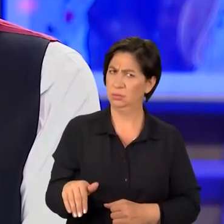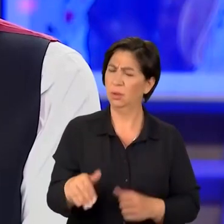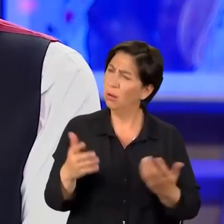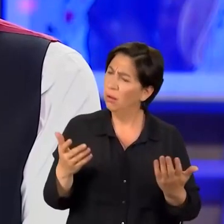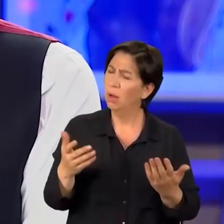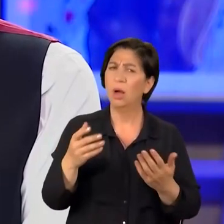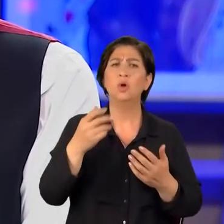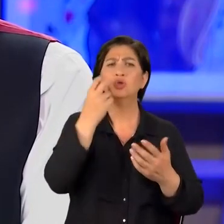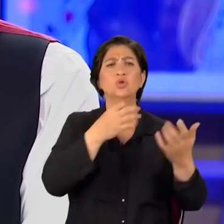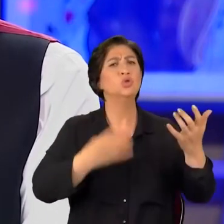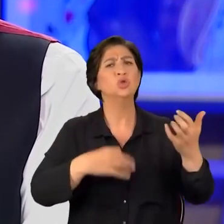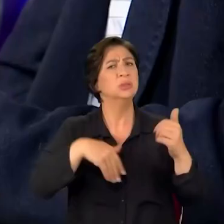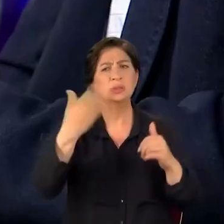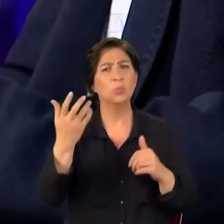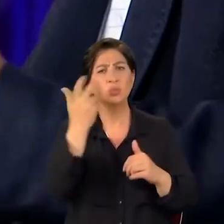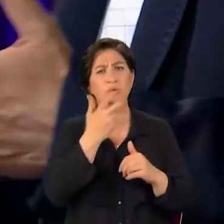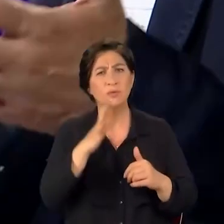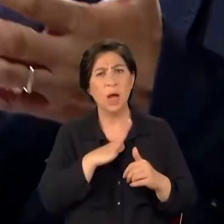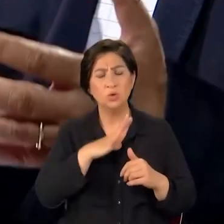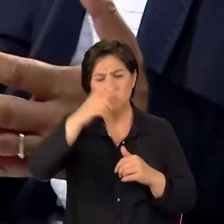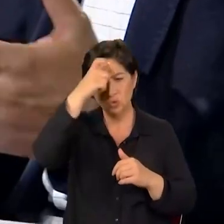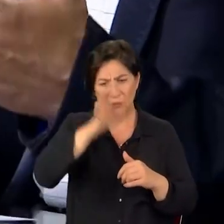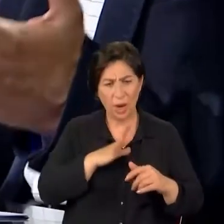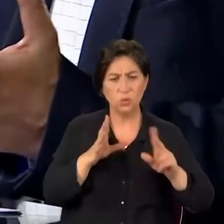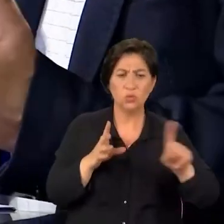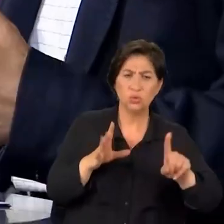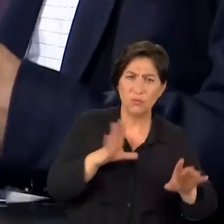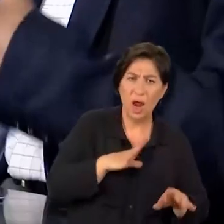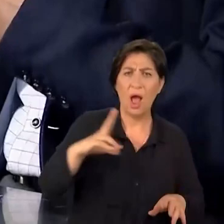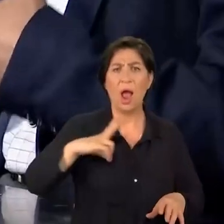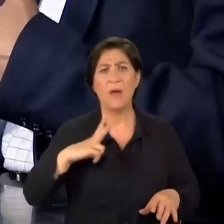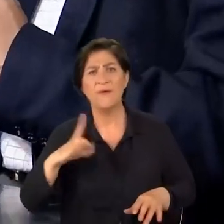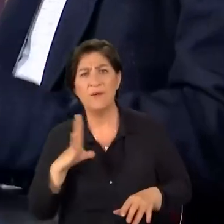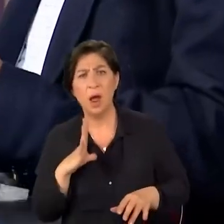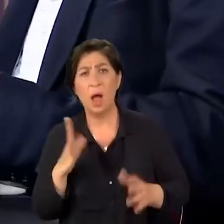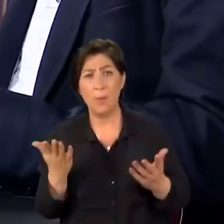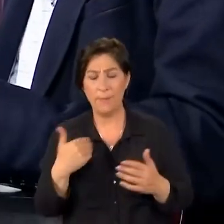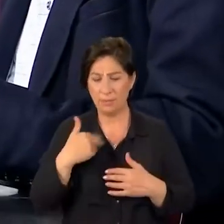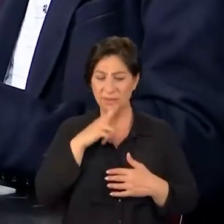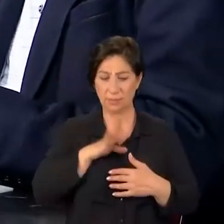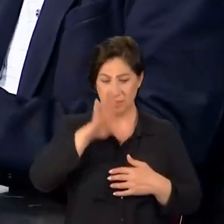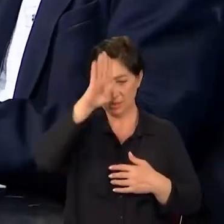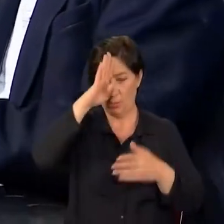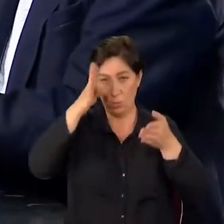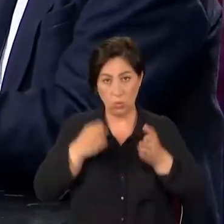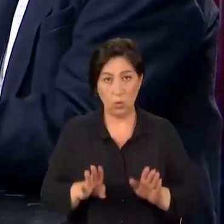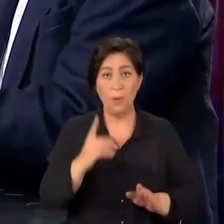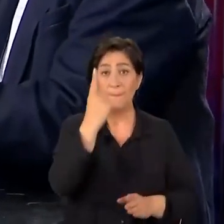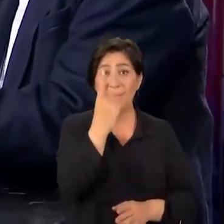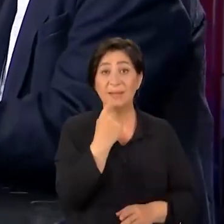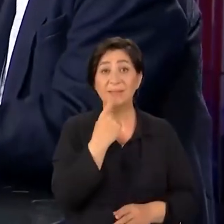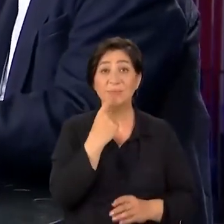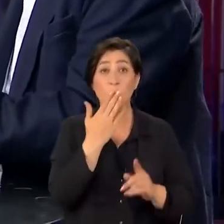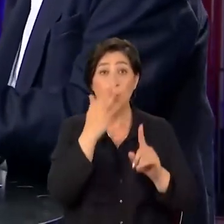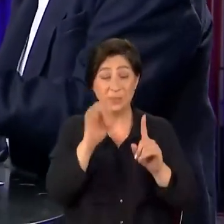klasik müzik var, Türklerin dışında Kürt var, Alevi var vesaire. Ama benim kızlarım İstanbul'da doğdu. Ve bir yaşından